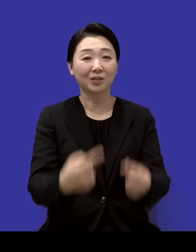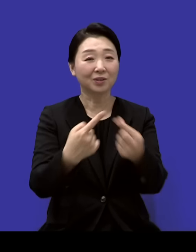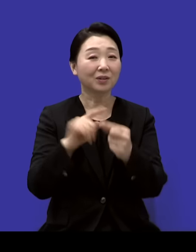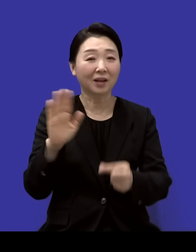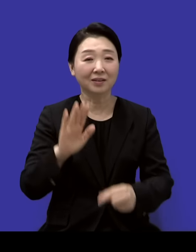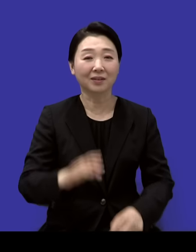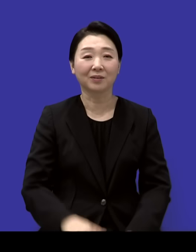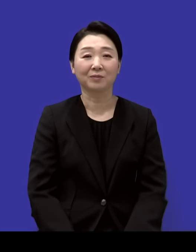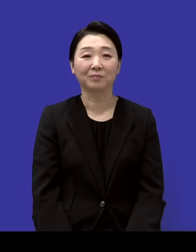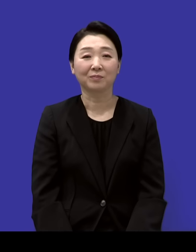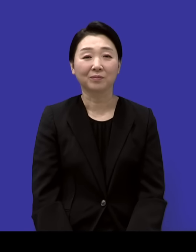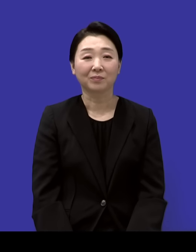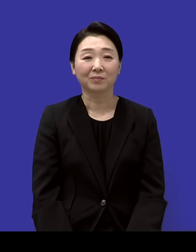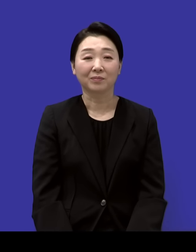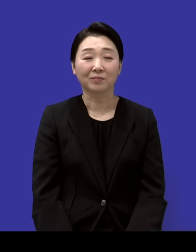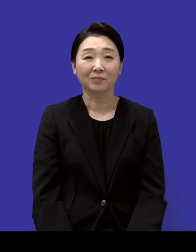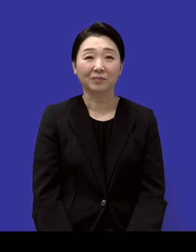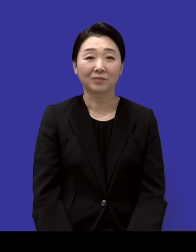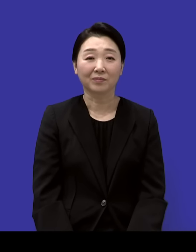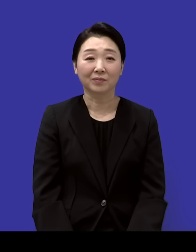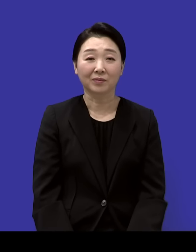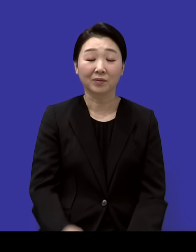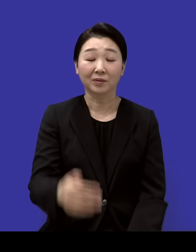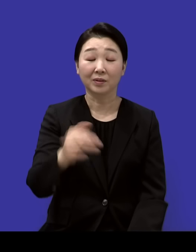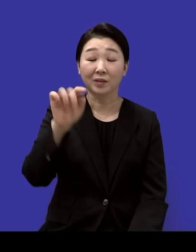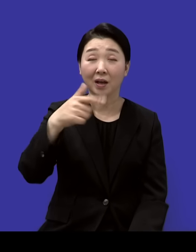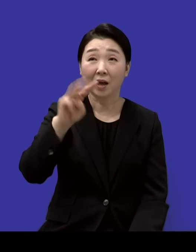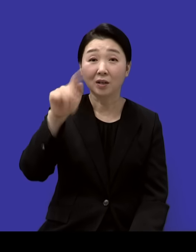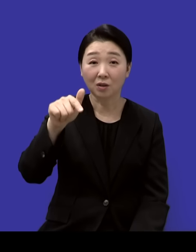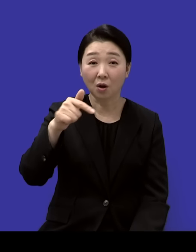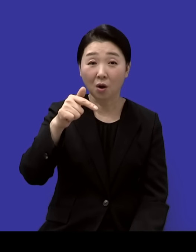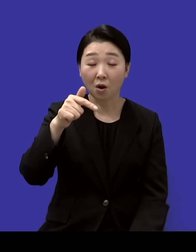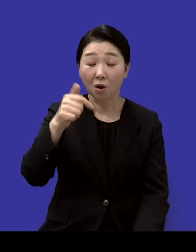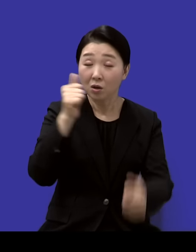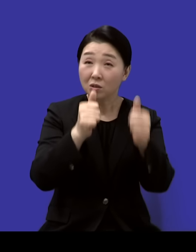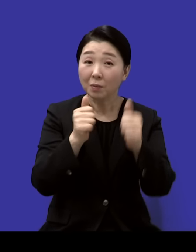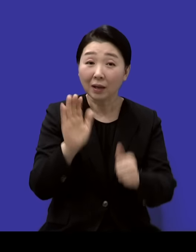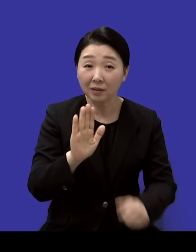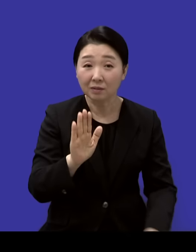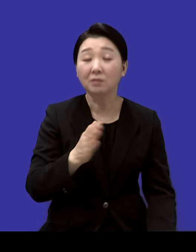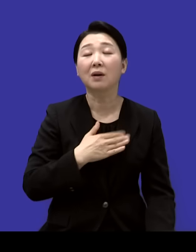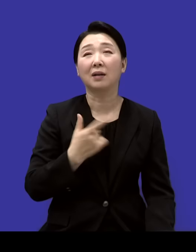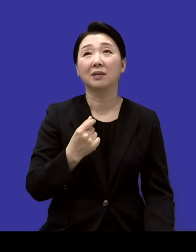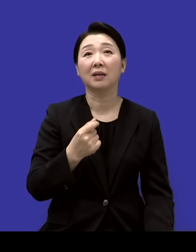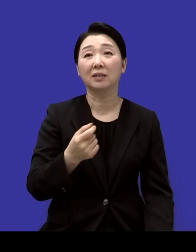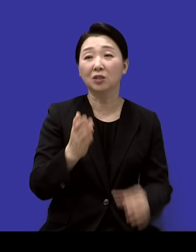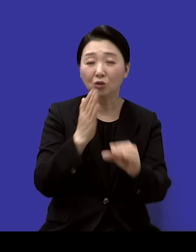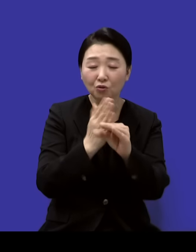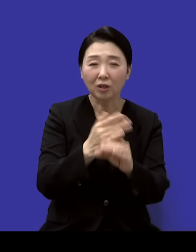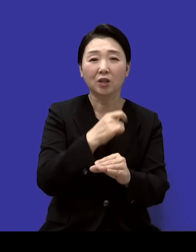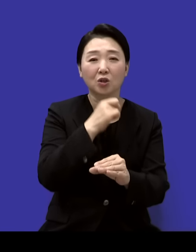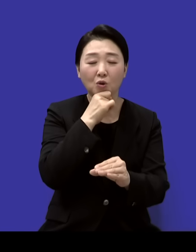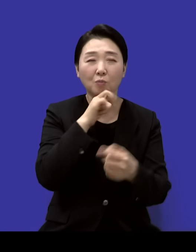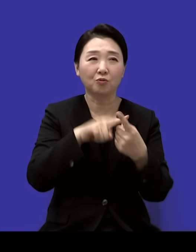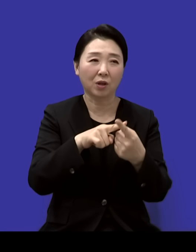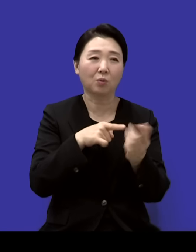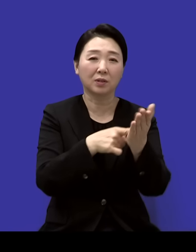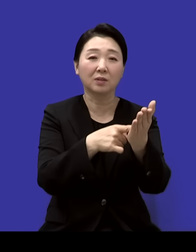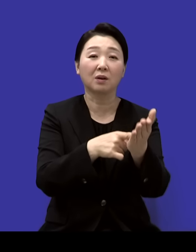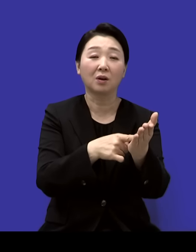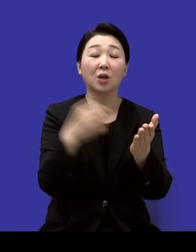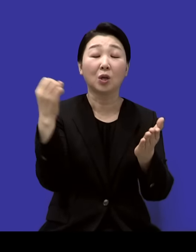텐데. 학력고사 보고 그러지는 않으셨죠? 아, 그렇죠. 그건 50대잖아요. 그러니까 뺑뺑이가 그 훨씬 사이에 전에. 성적으로 갖고 다시 또 뺑뺑이가